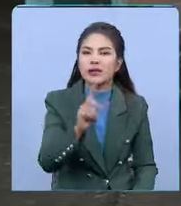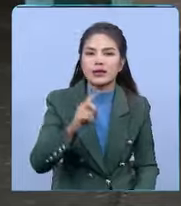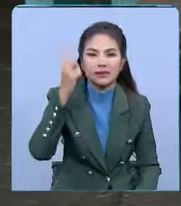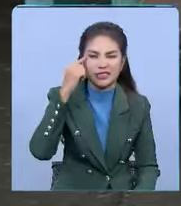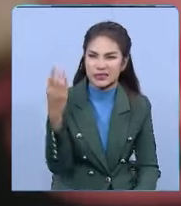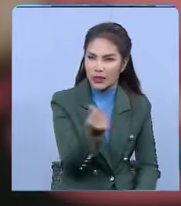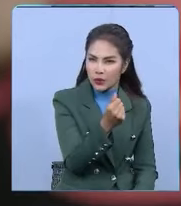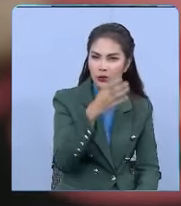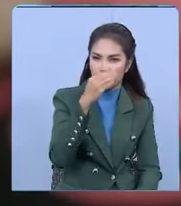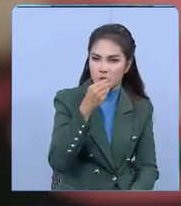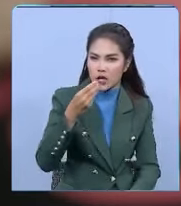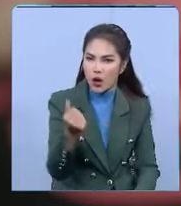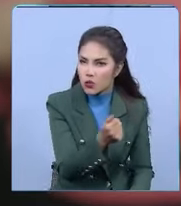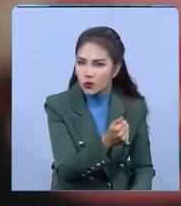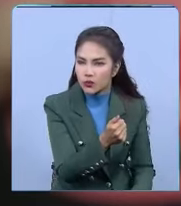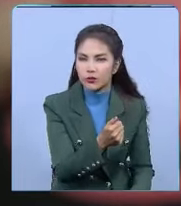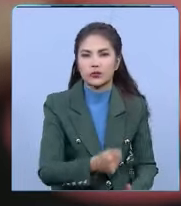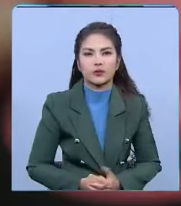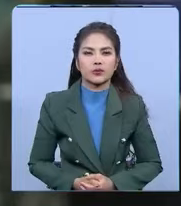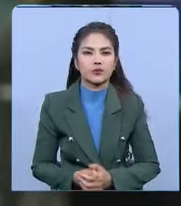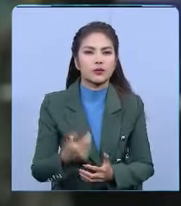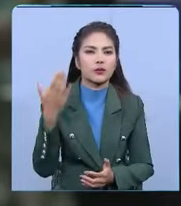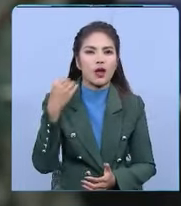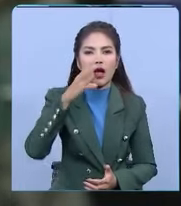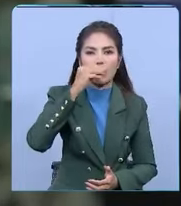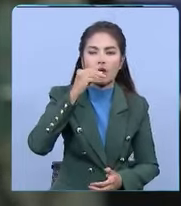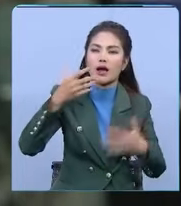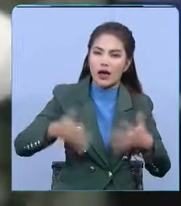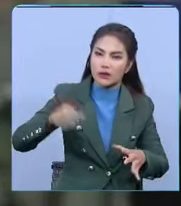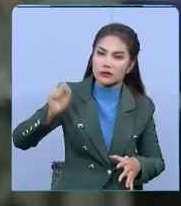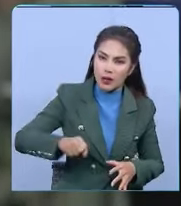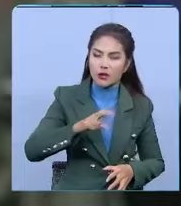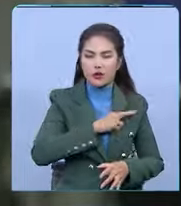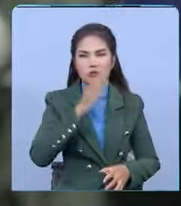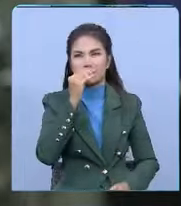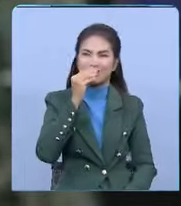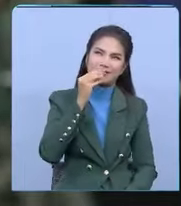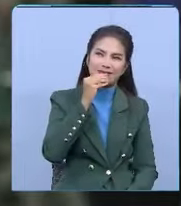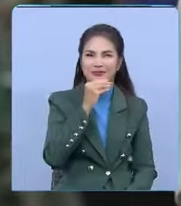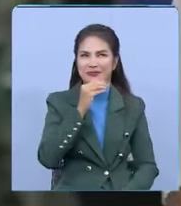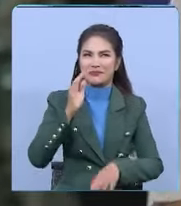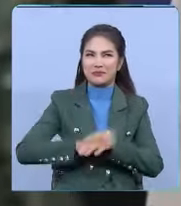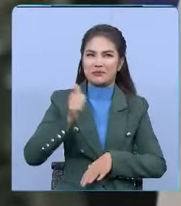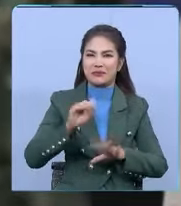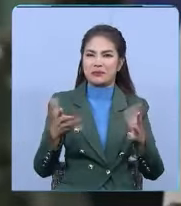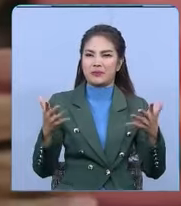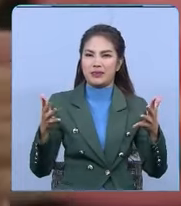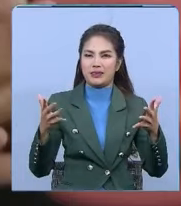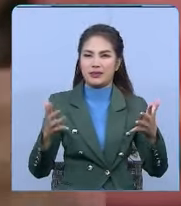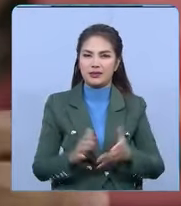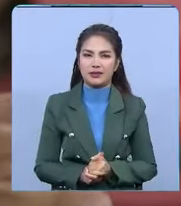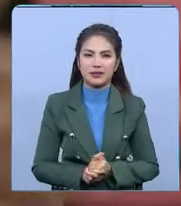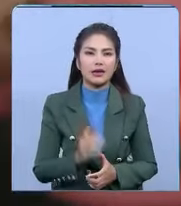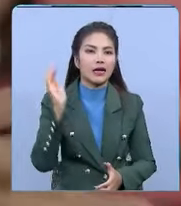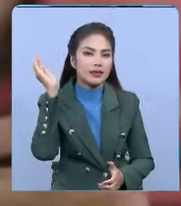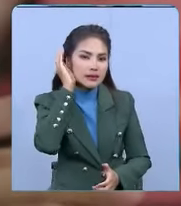พูดเร็วแต่ลุงป้อมเคยพูดไว้ว่าเป็นคนเรียกว่าตัวเองเป็นคนพูดไม่เก่งลุงป้อมเชื่อว่าการดีเบตเนี่ยไม่ได้เ